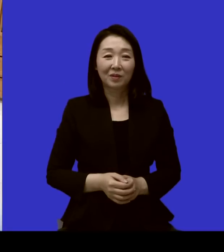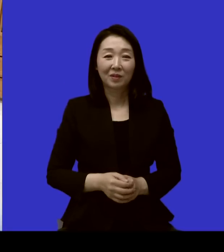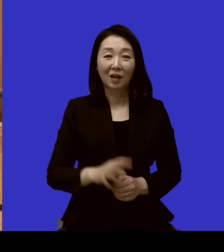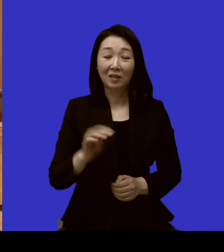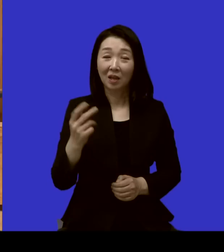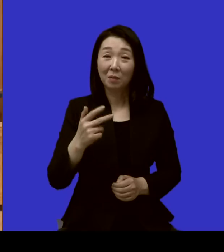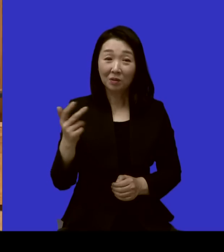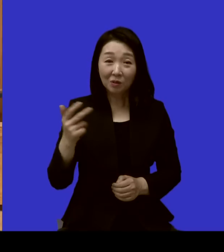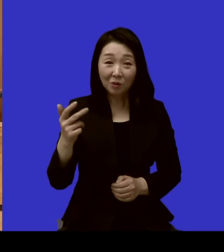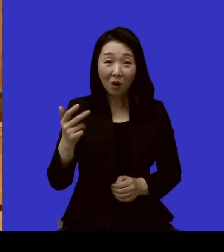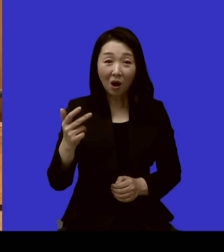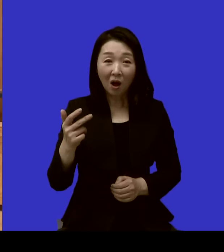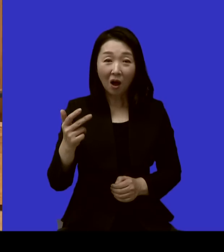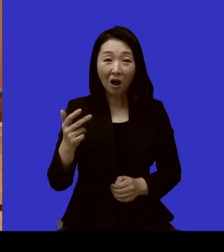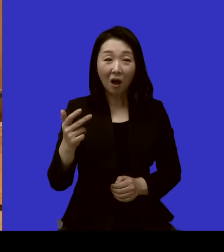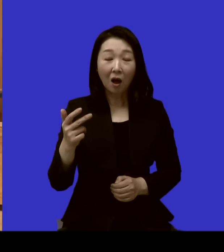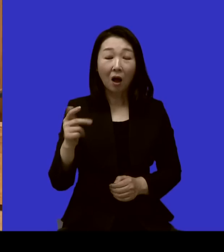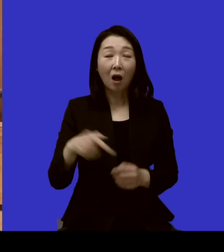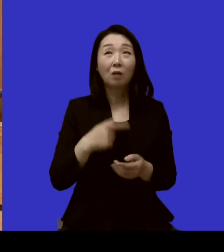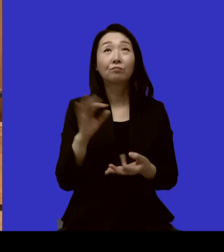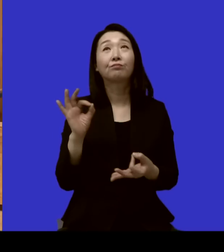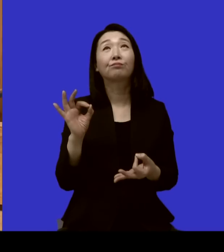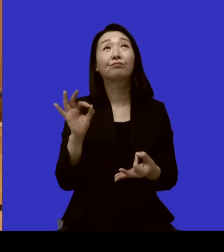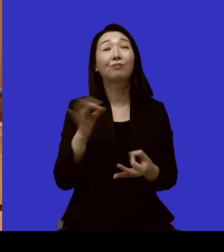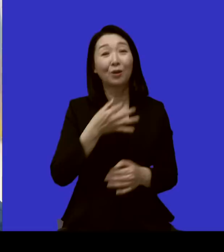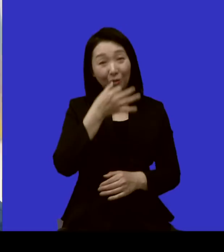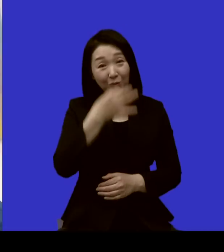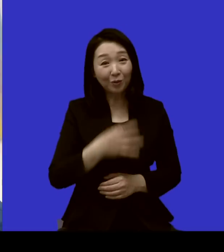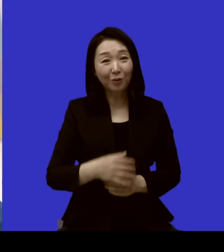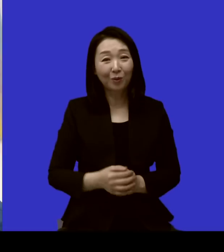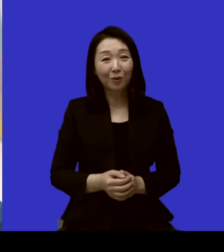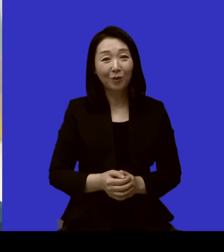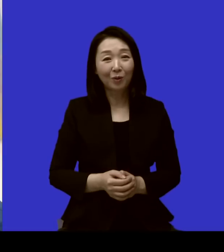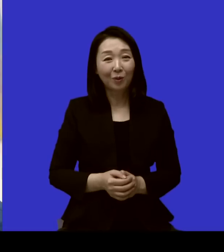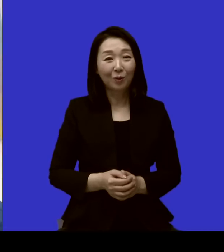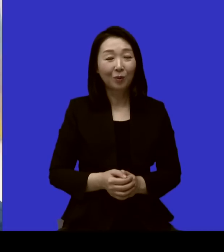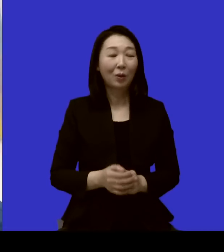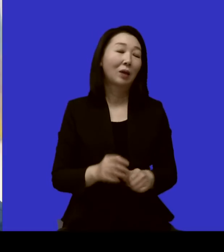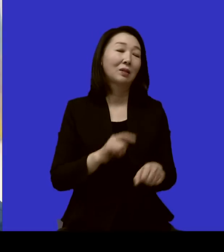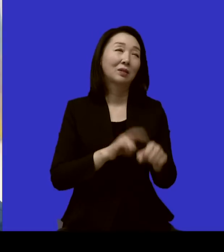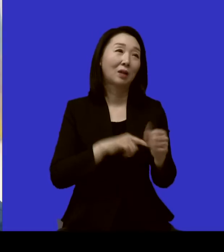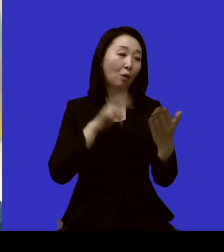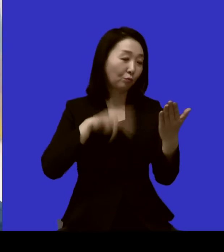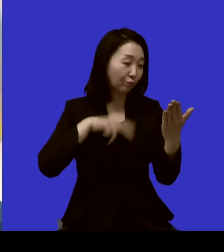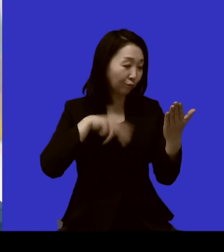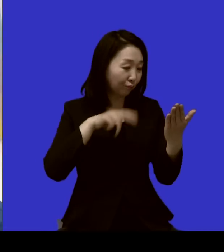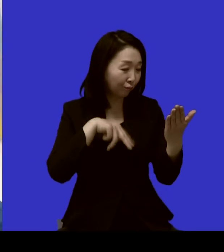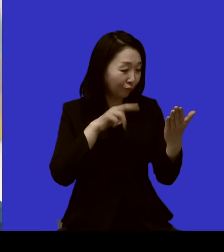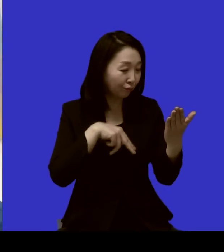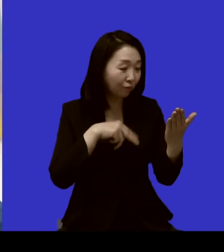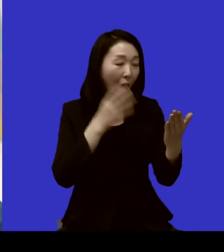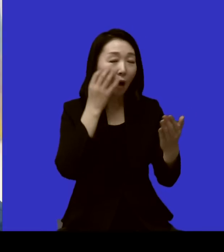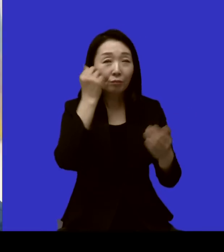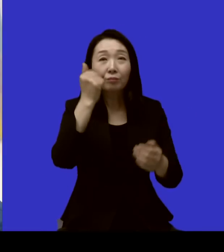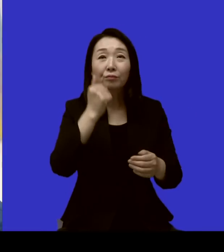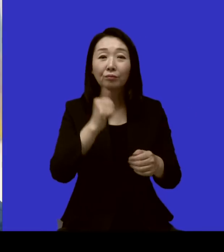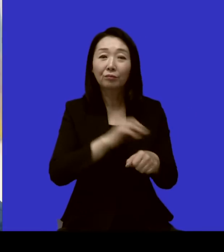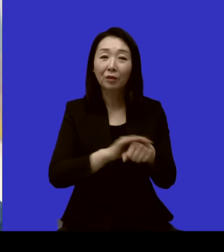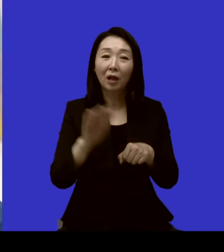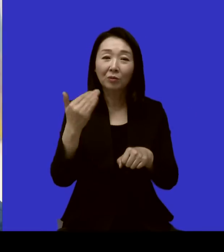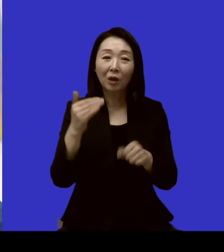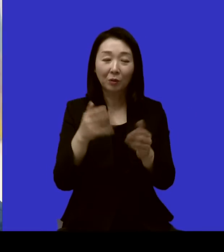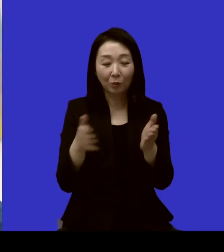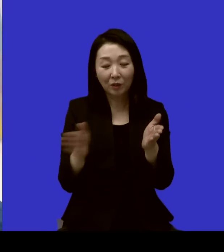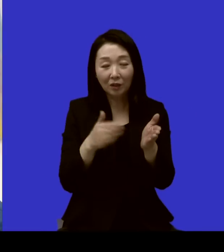47,000권이요? 예. 하긴 한 달 동안 멍하게 이렇게 앉아 있는 것도 사실 예. 그게 시간이 잘 가더라고요. 일단 책을 읽으면은. 그리고 책장 넘기는 소리가